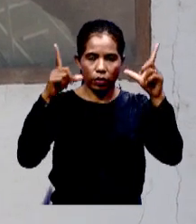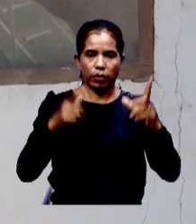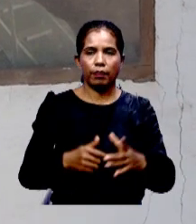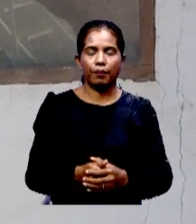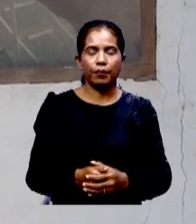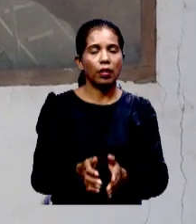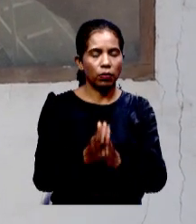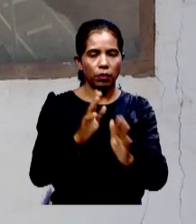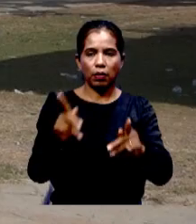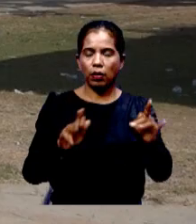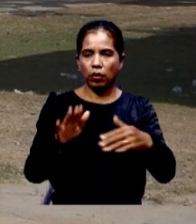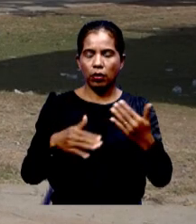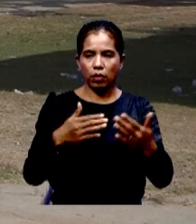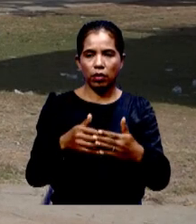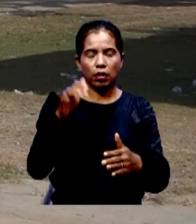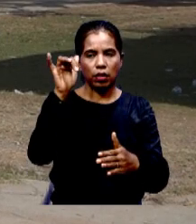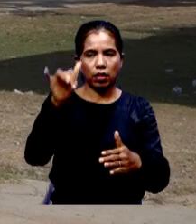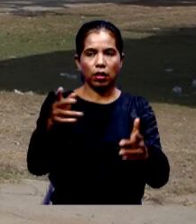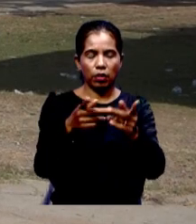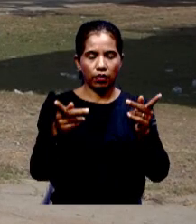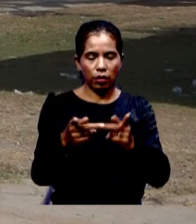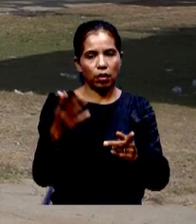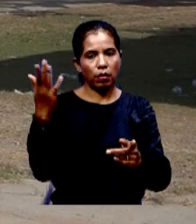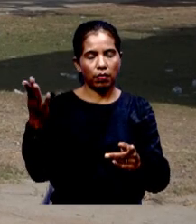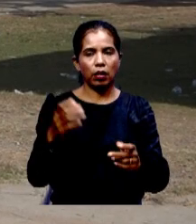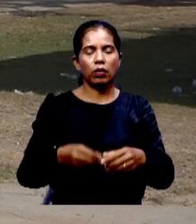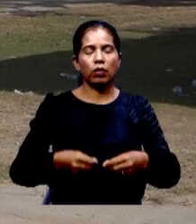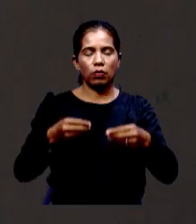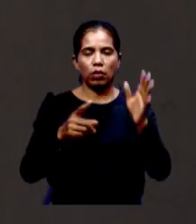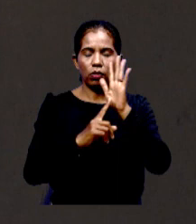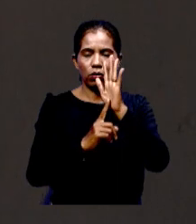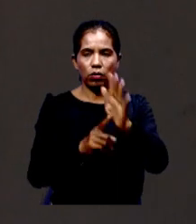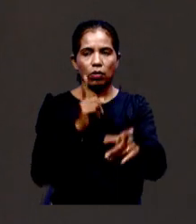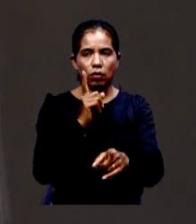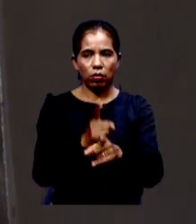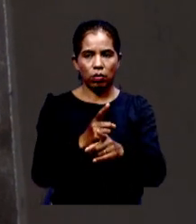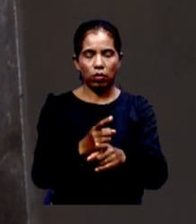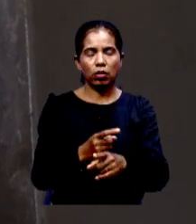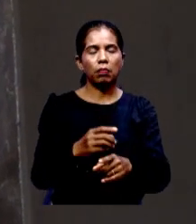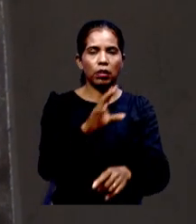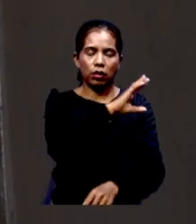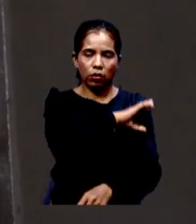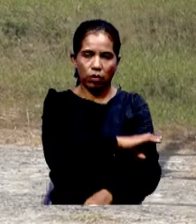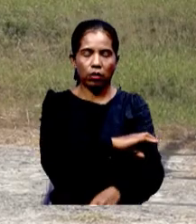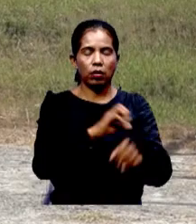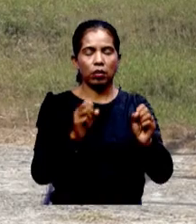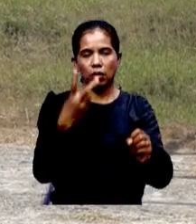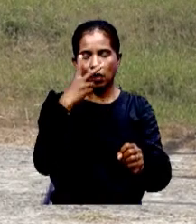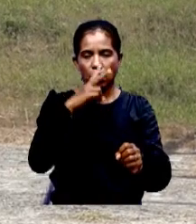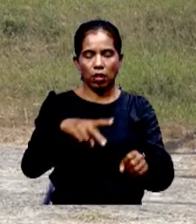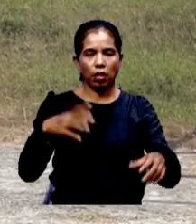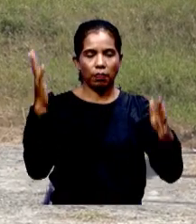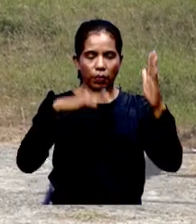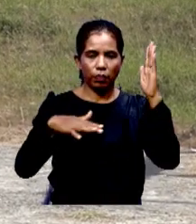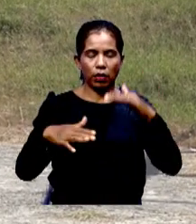ne, husu ba komunidade ne behela ia area refere, atu fo justifikasaun claro ba parte segurança, liga ho confronto